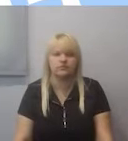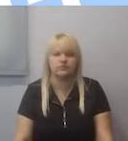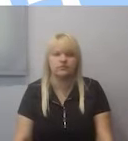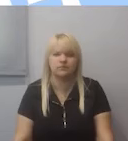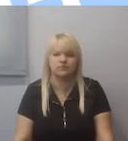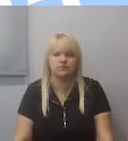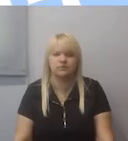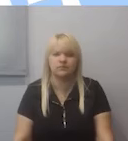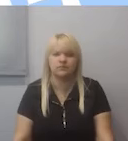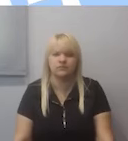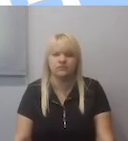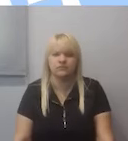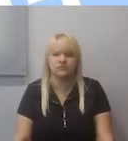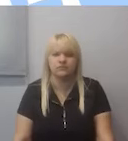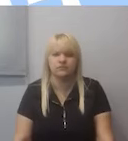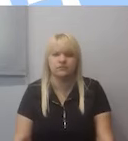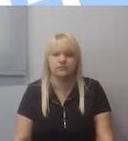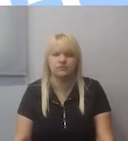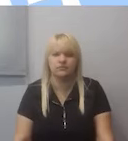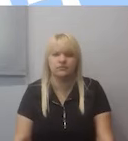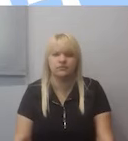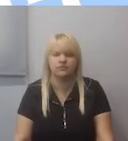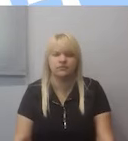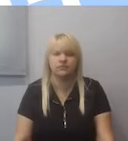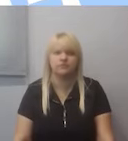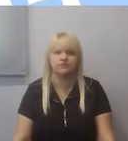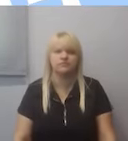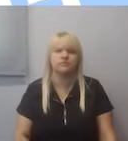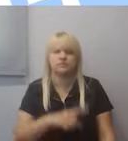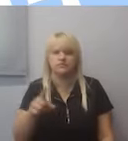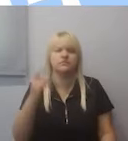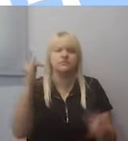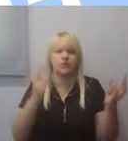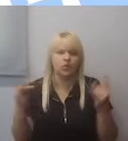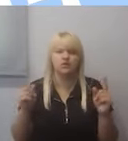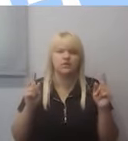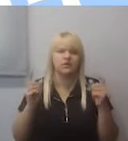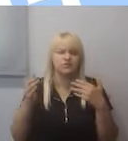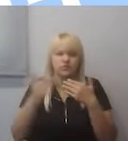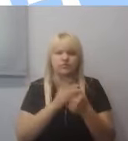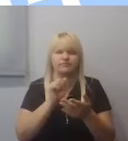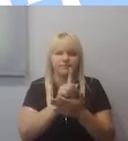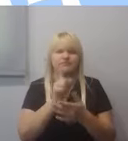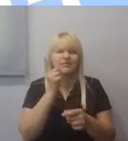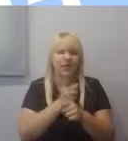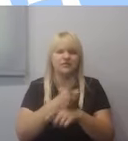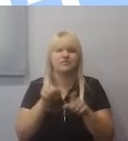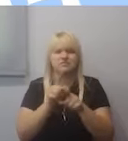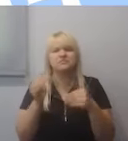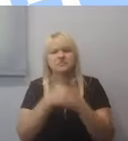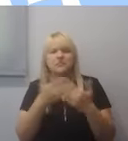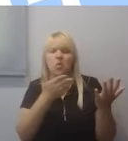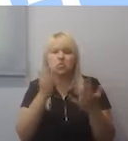jā jā nu tas tas stāsts par neiet pie logiem izslēgt gaismu un un patel patverties kaut kur dziļāk